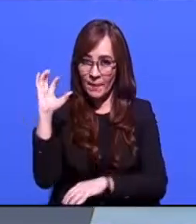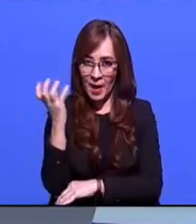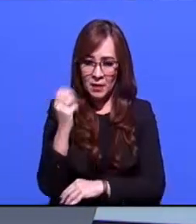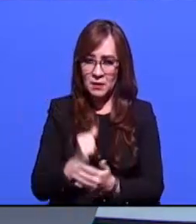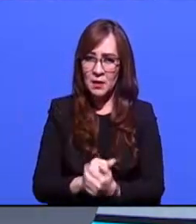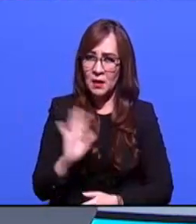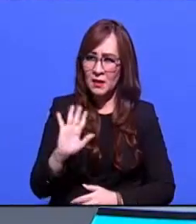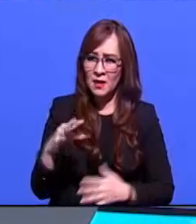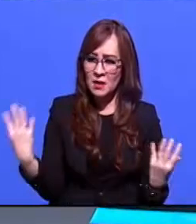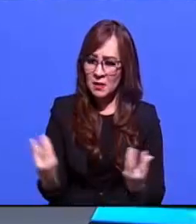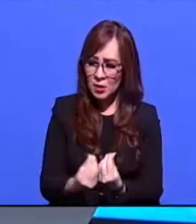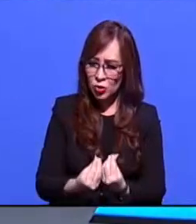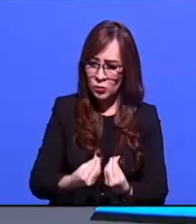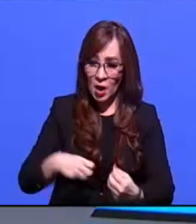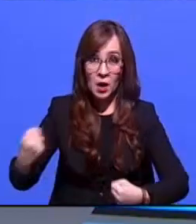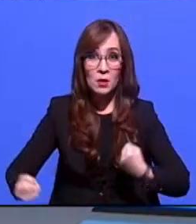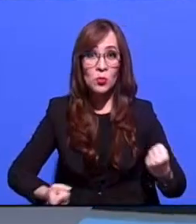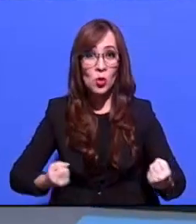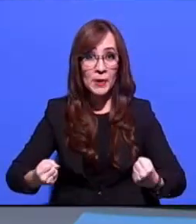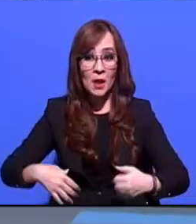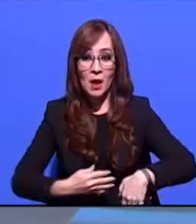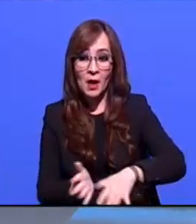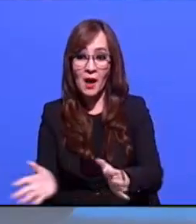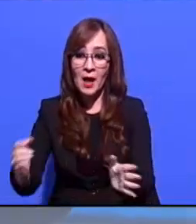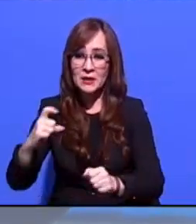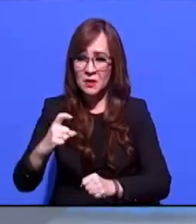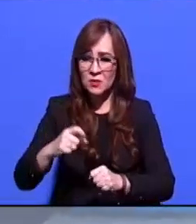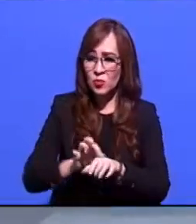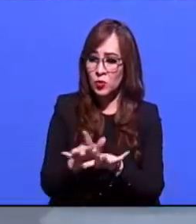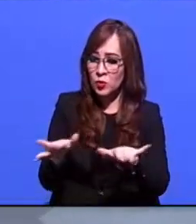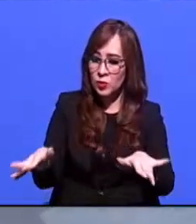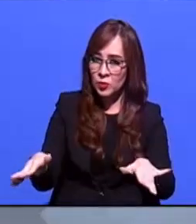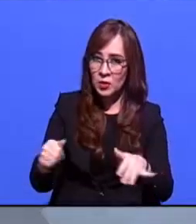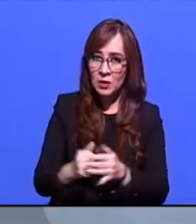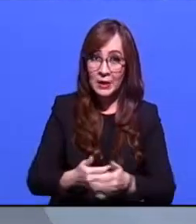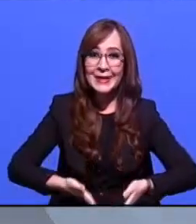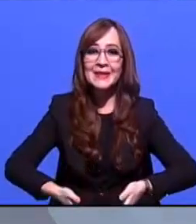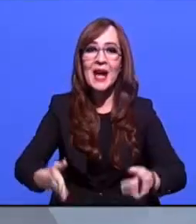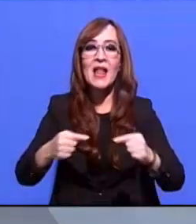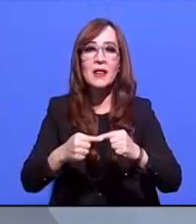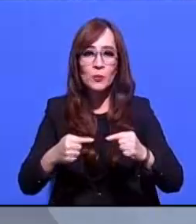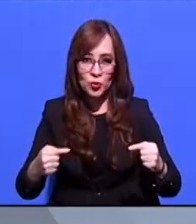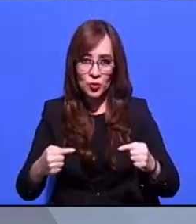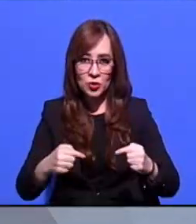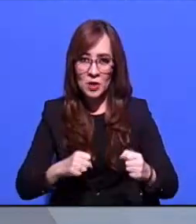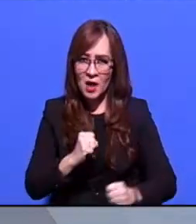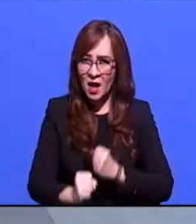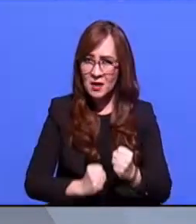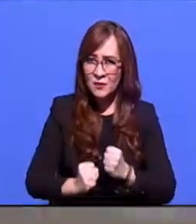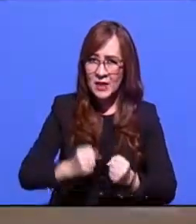merendam sejumlah mobil, banjir akibat meluapnya Kali Cirarap ini juga memutus akses jalan hingga aktivitas warga